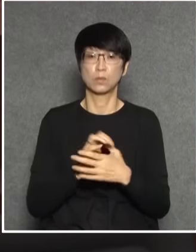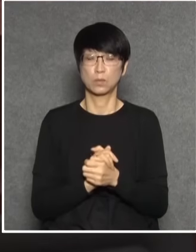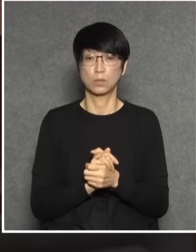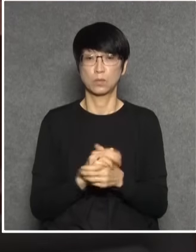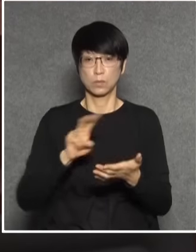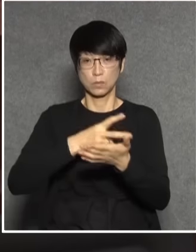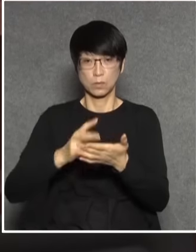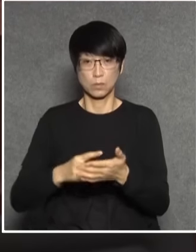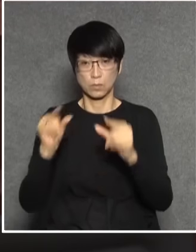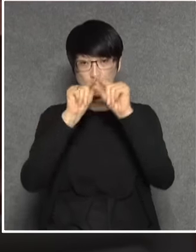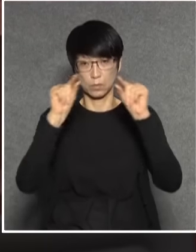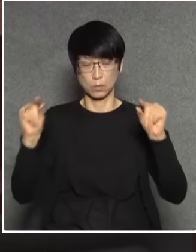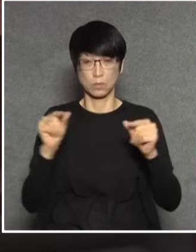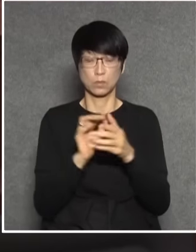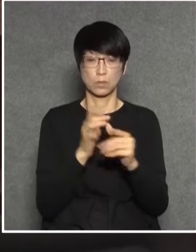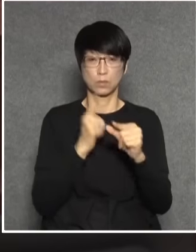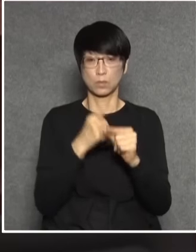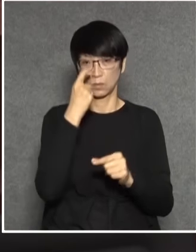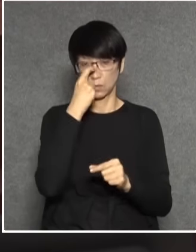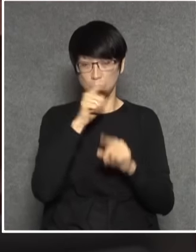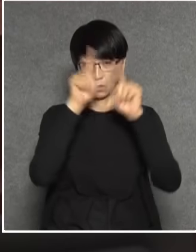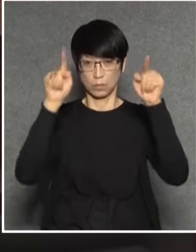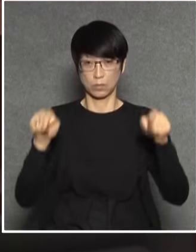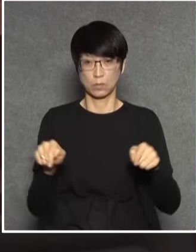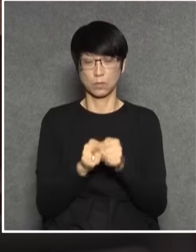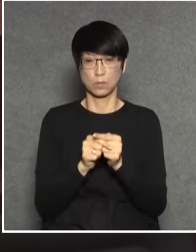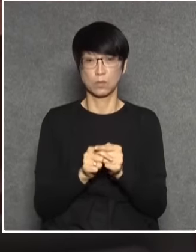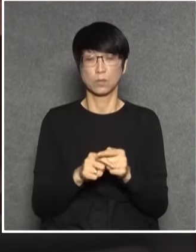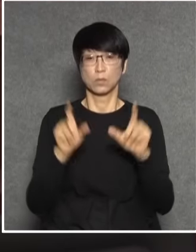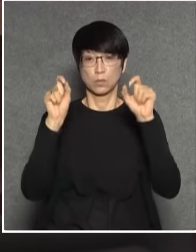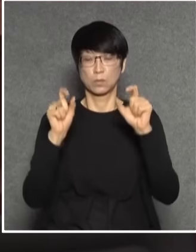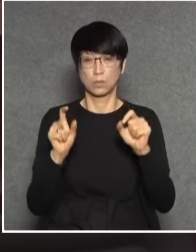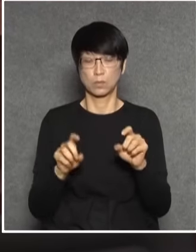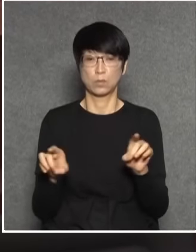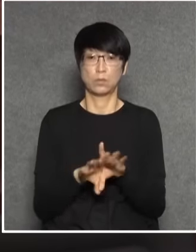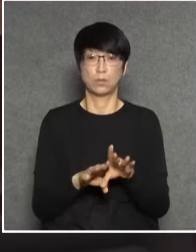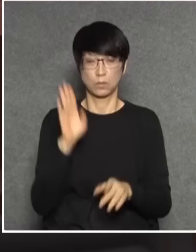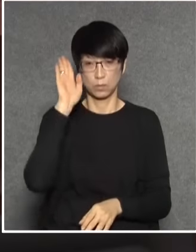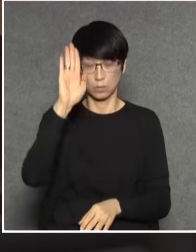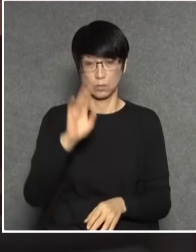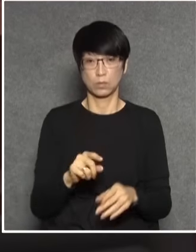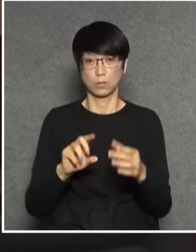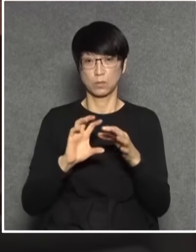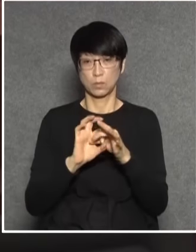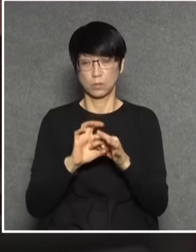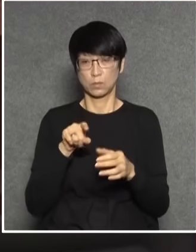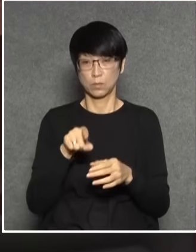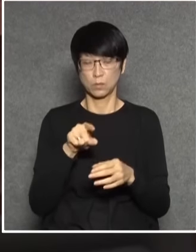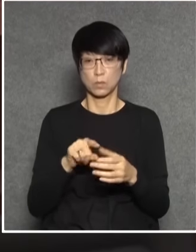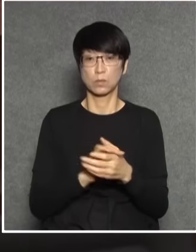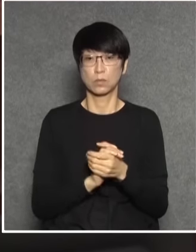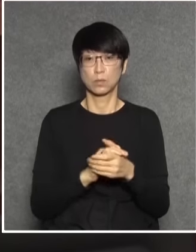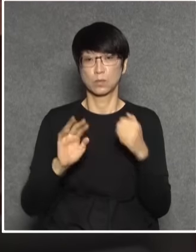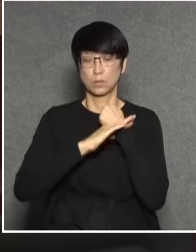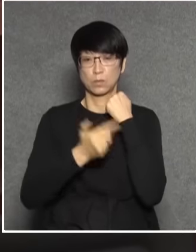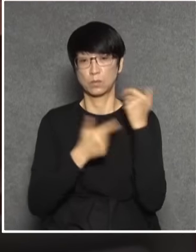正的條文中的中英文文本之間意思有所出入，將來在詮釋條文的時候可能會引起法律